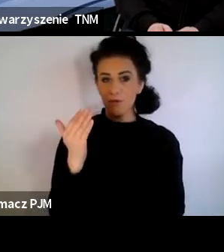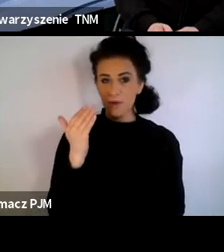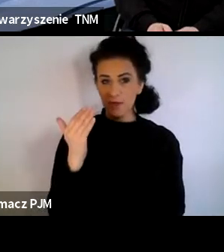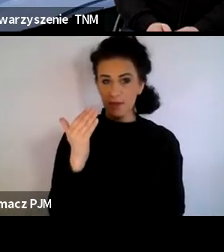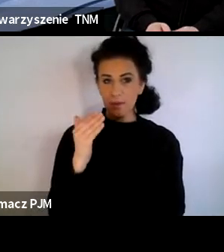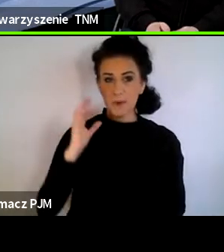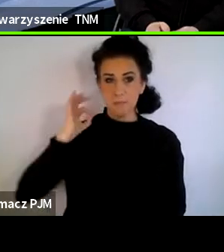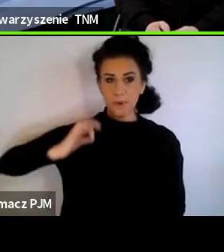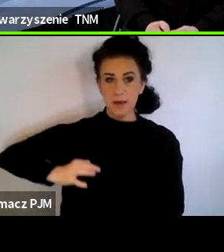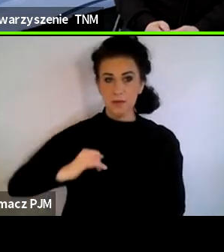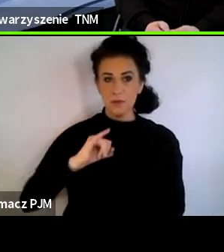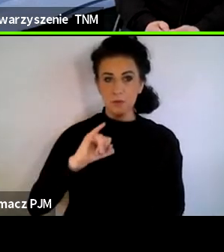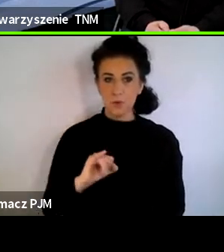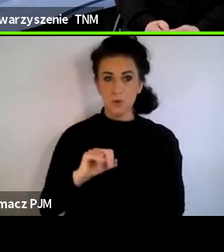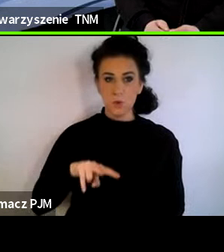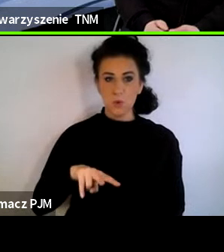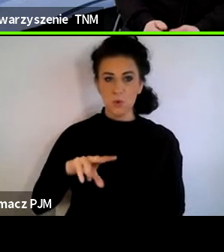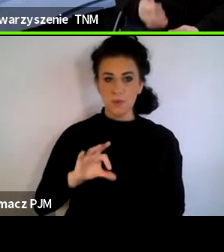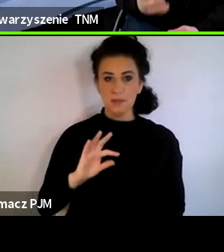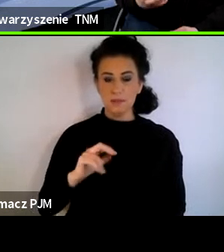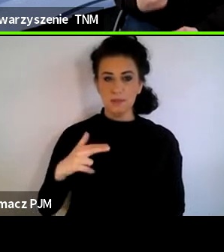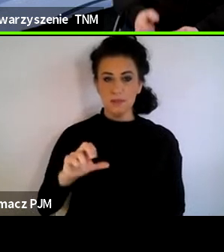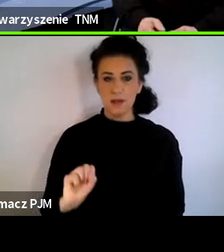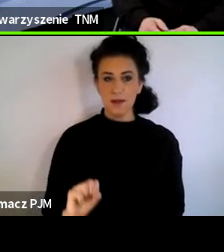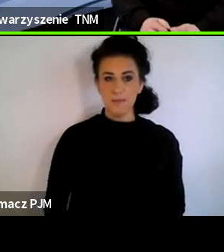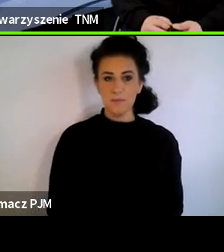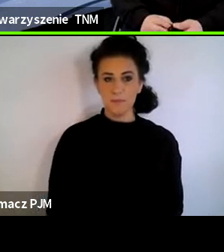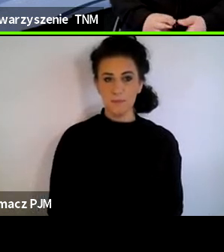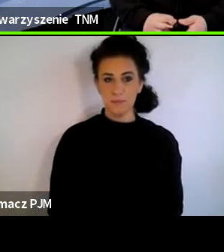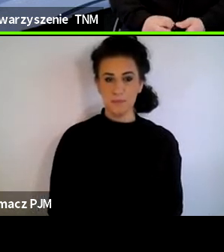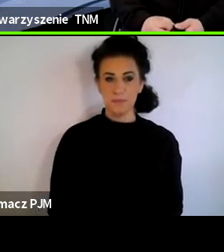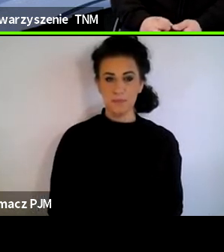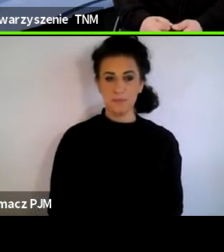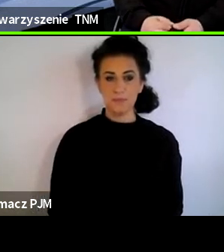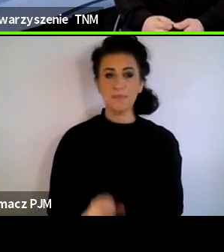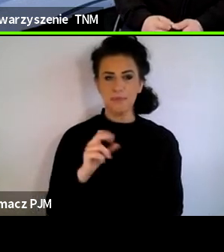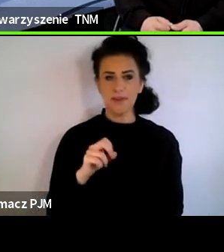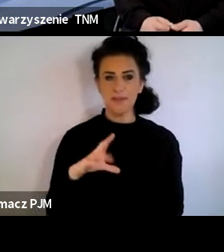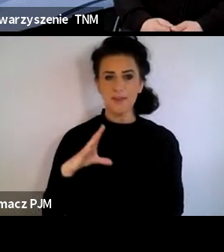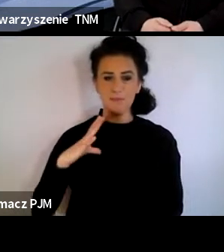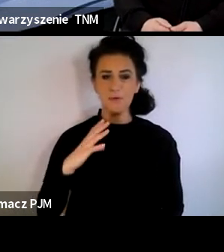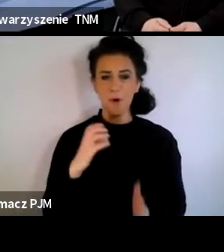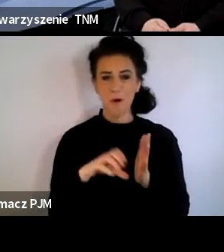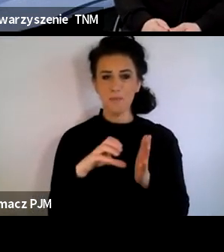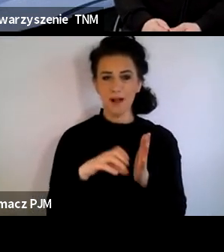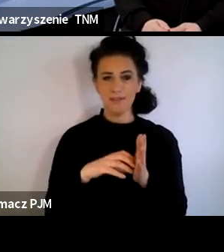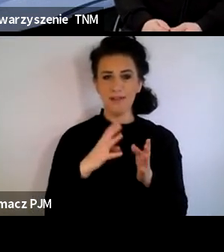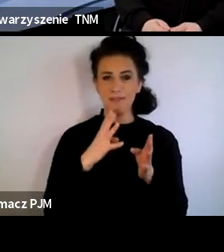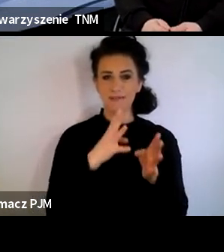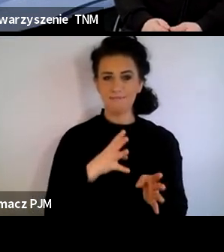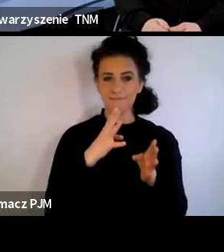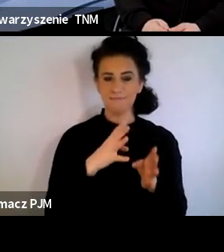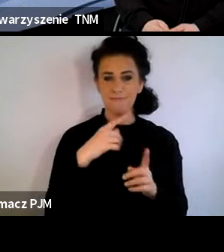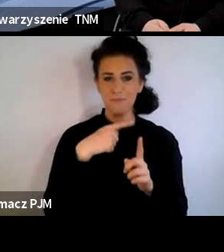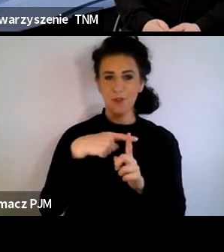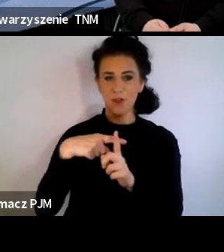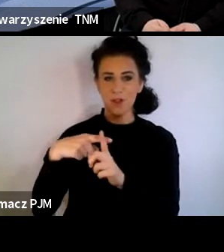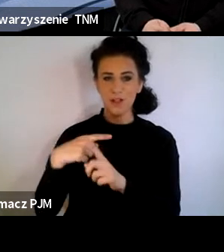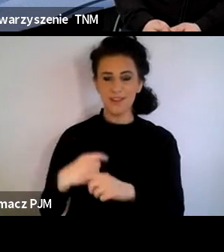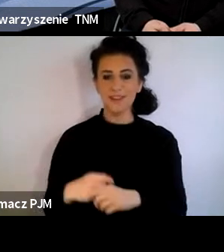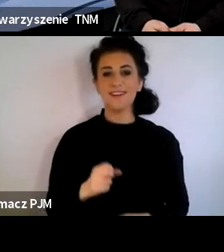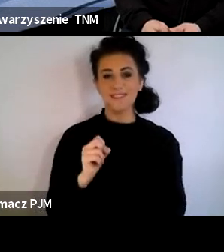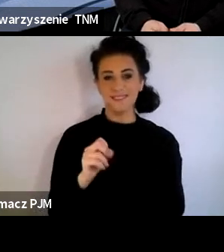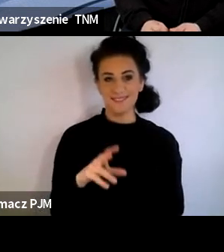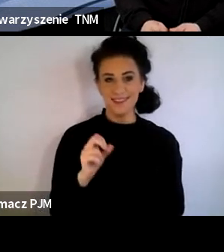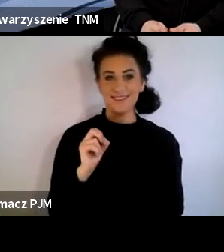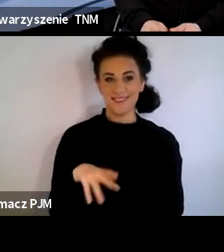Rogowską. A już Trójmiasto było obgadane, w sensie tak. Jego walory. Och, o walorach to my możemy naprawdę dużo, dużo